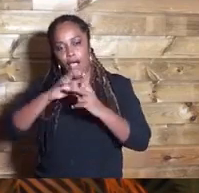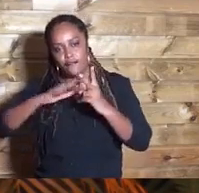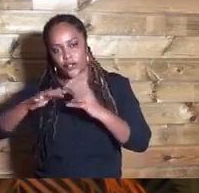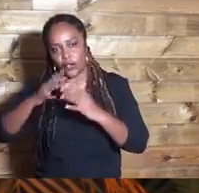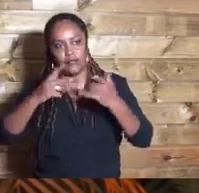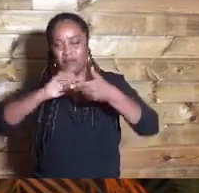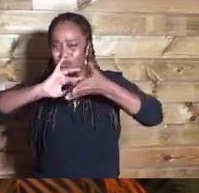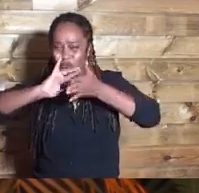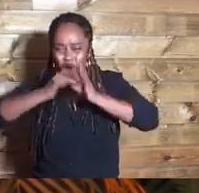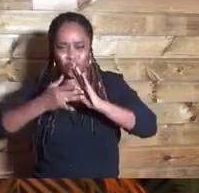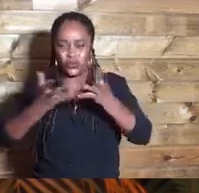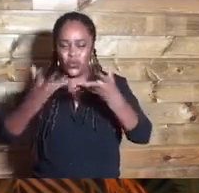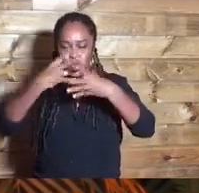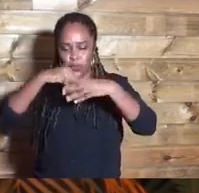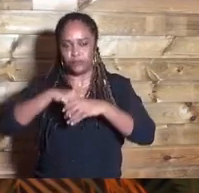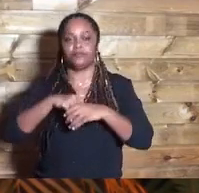environnementales.